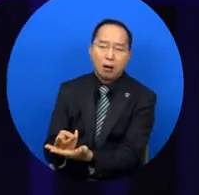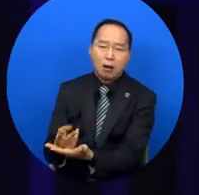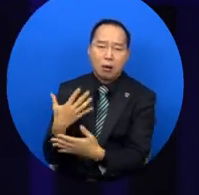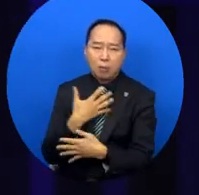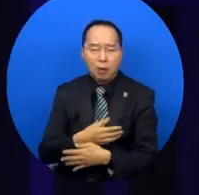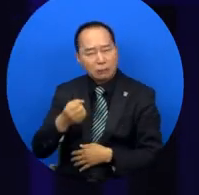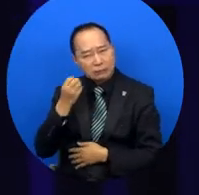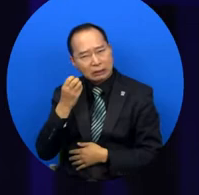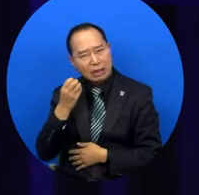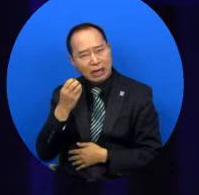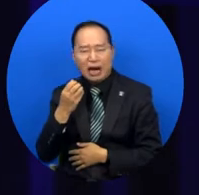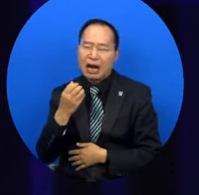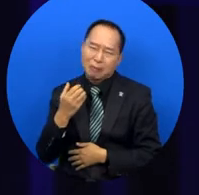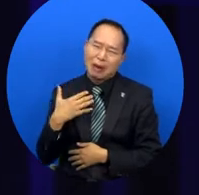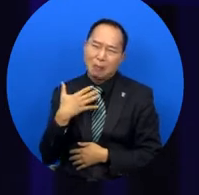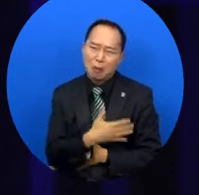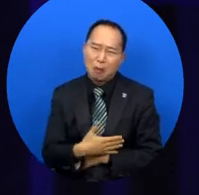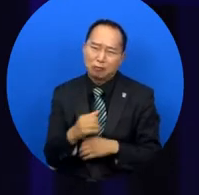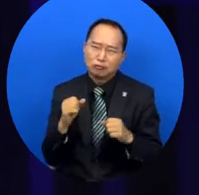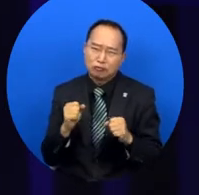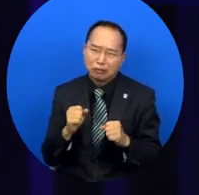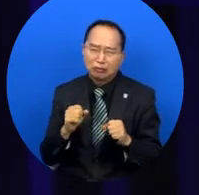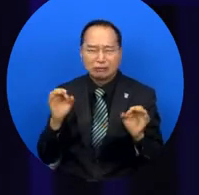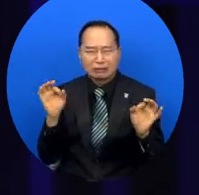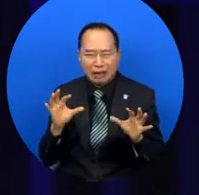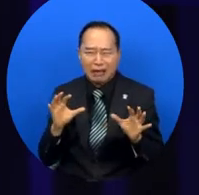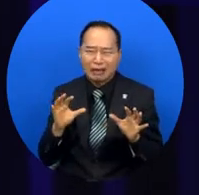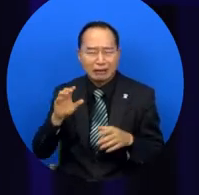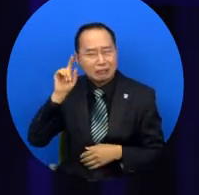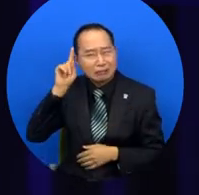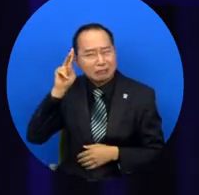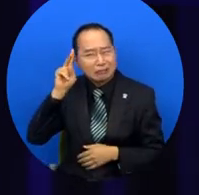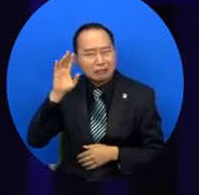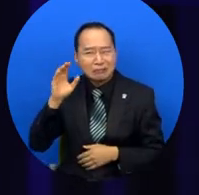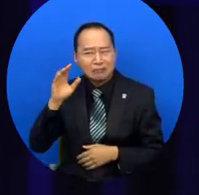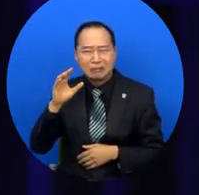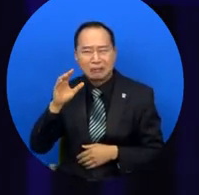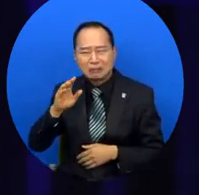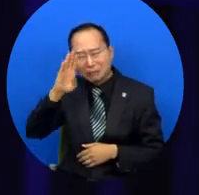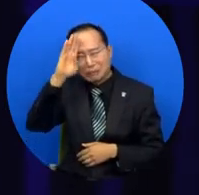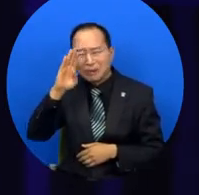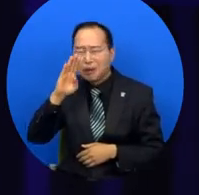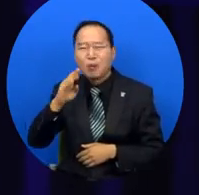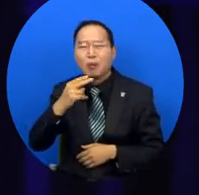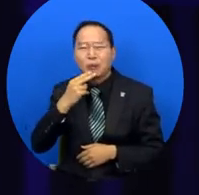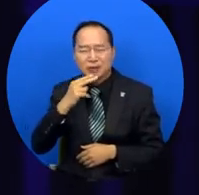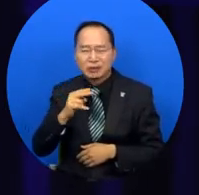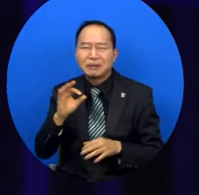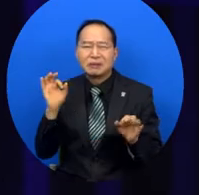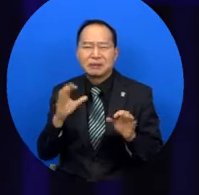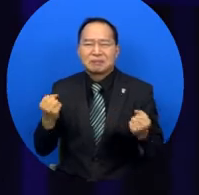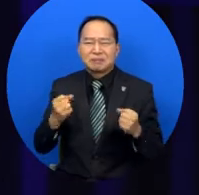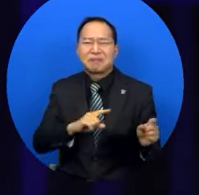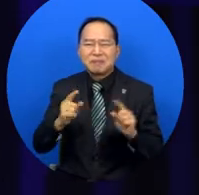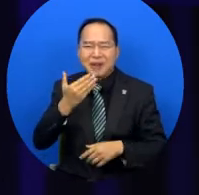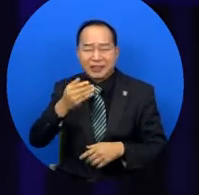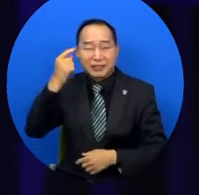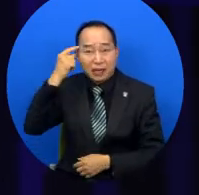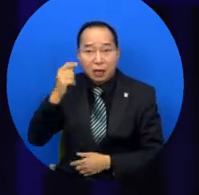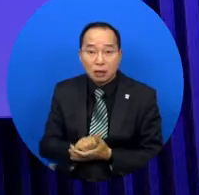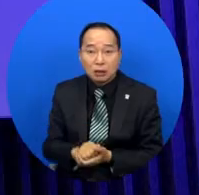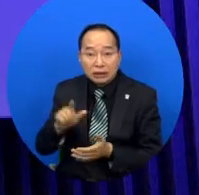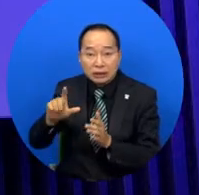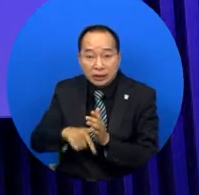이상하다 했어도 그래도 설마 뭐 몸살 근육통이겠지, 낫겠지, 몇 주, 뭐 한 일주 아프면 낫겠지